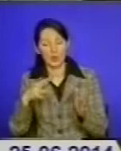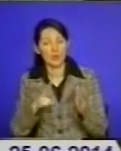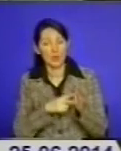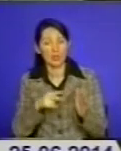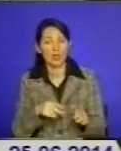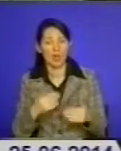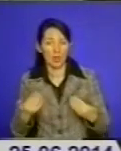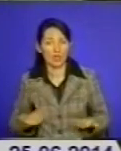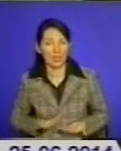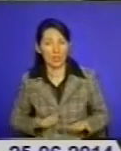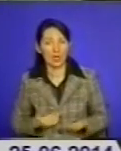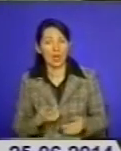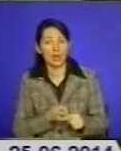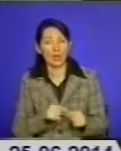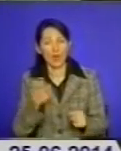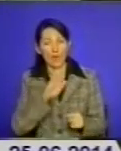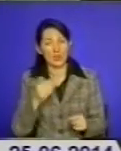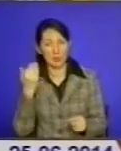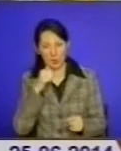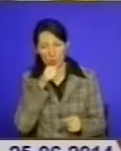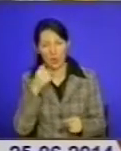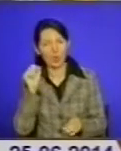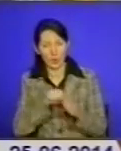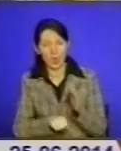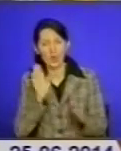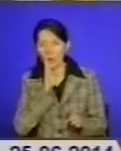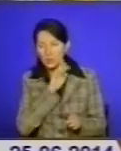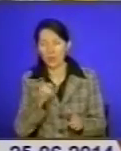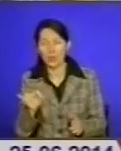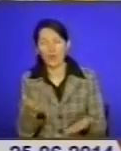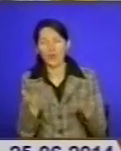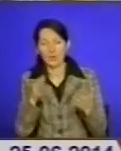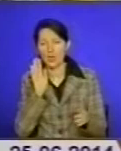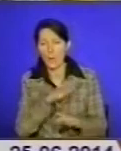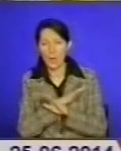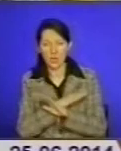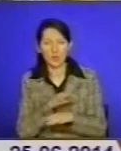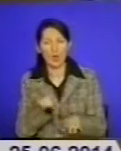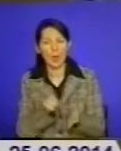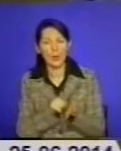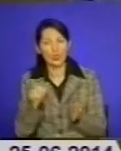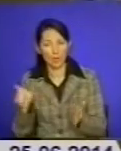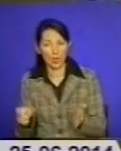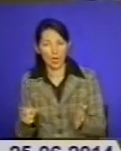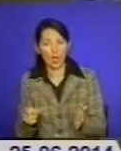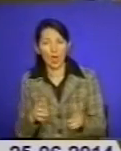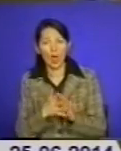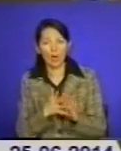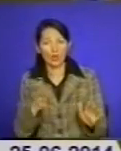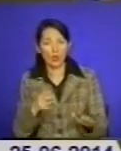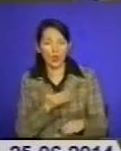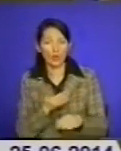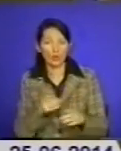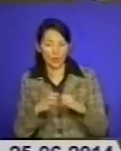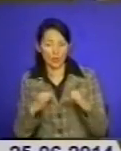позбавила життя найріднішу людину – матір. Про виявлення мертвої пенсіонерки у чергову частину Кременецького райвідділу міліції повідомили з районної